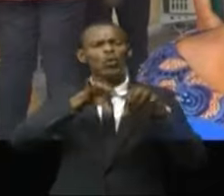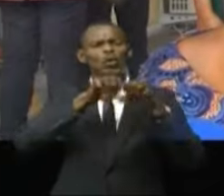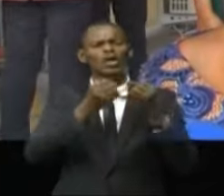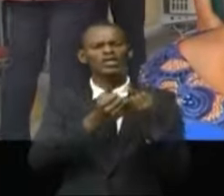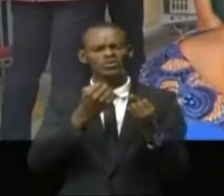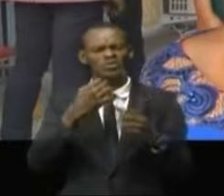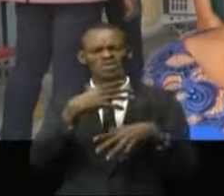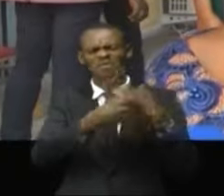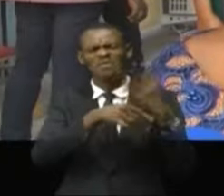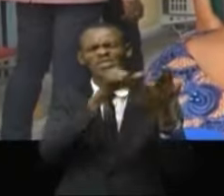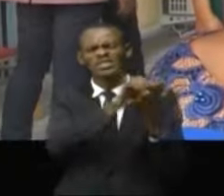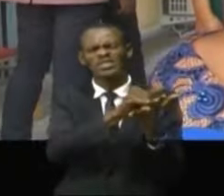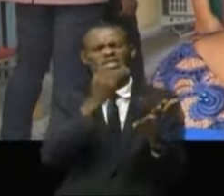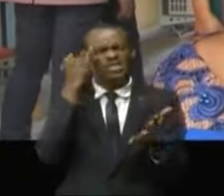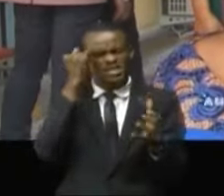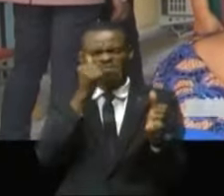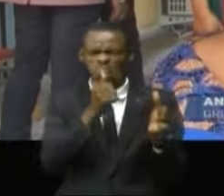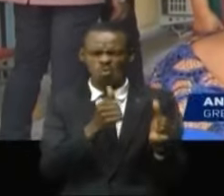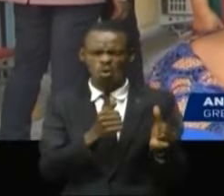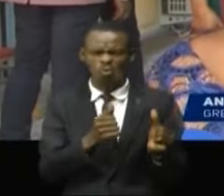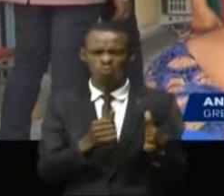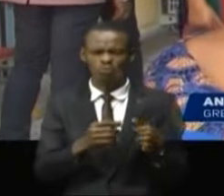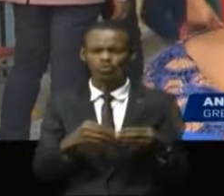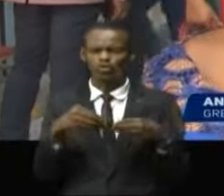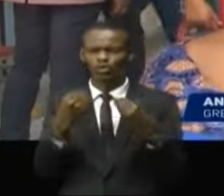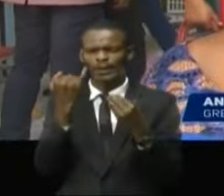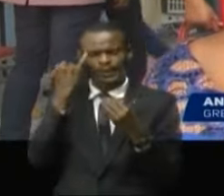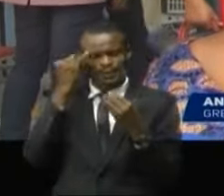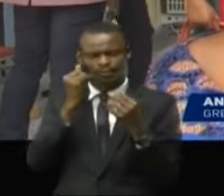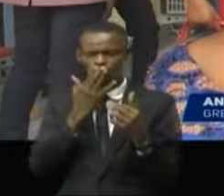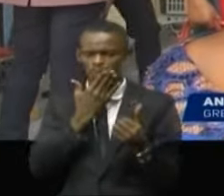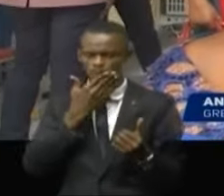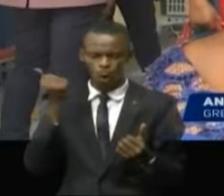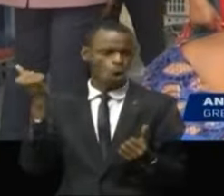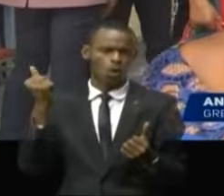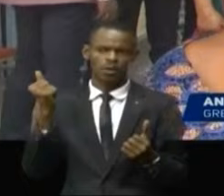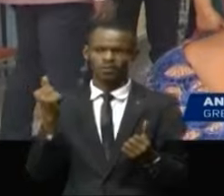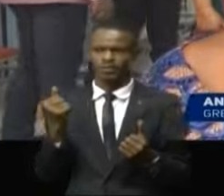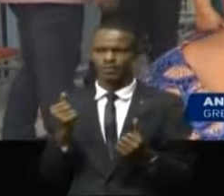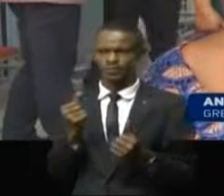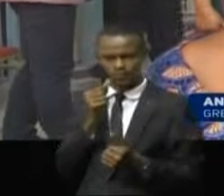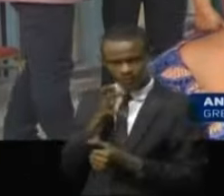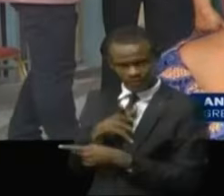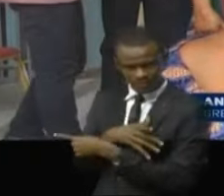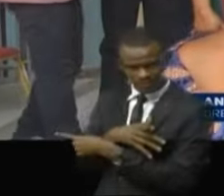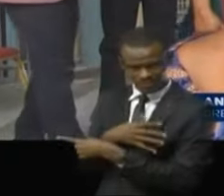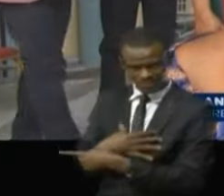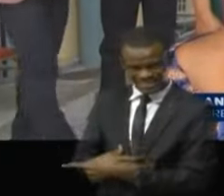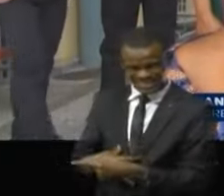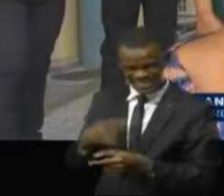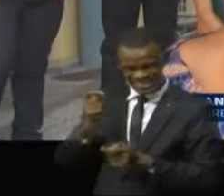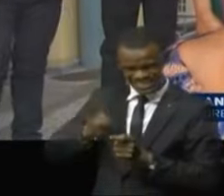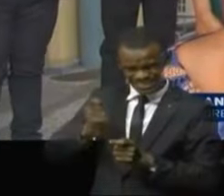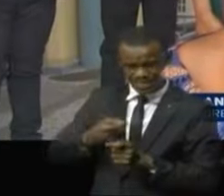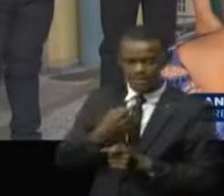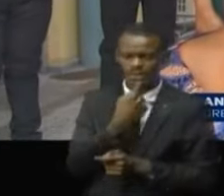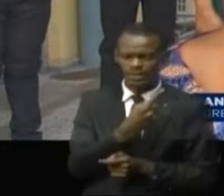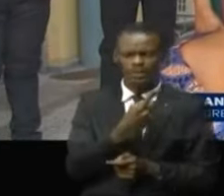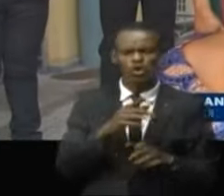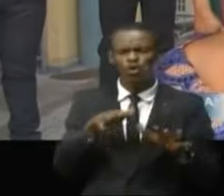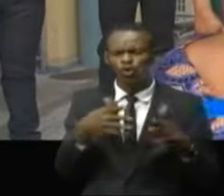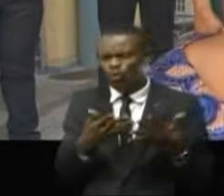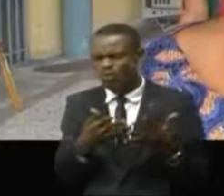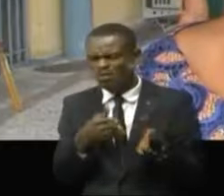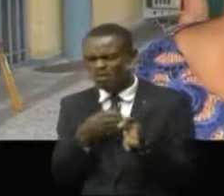Nous avons pris quelque chose que le premier nous a inculqué dans notre service. Comment nous allons traiter nos dossiers en beau père